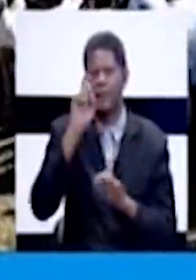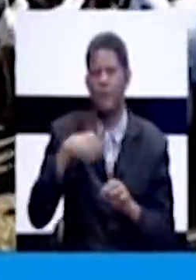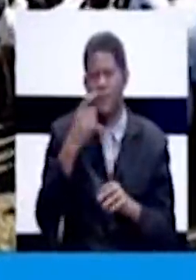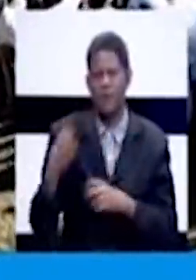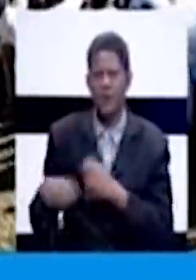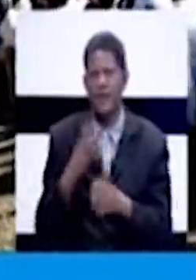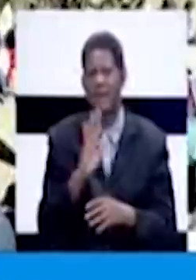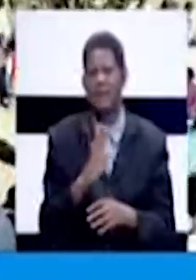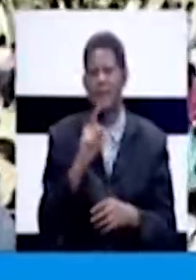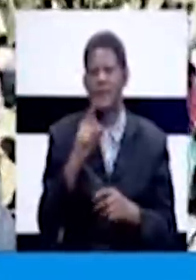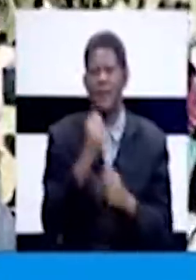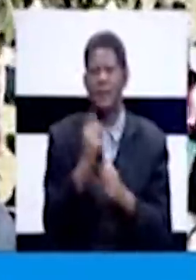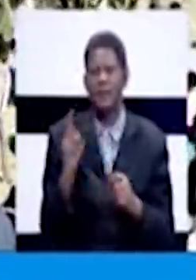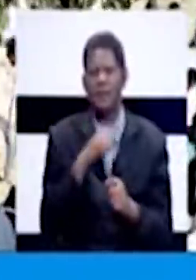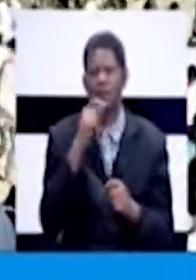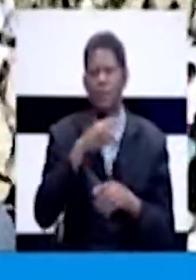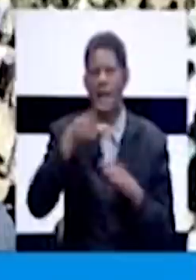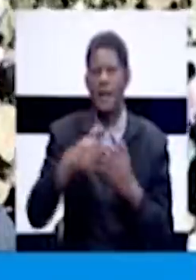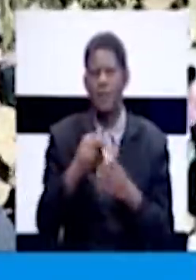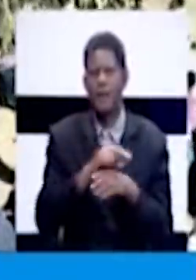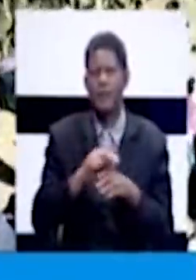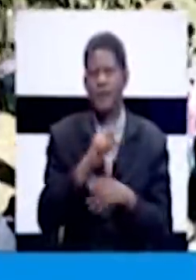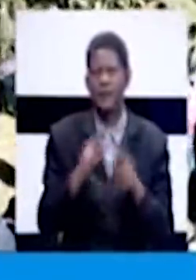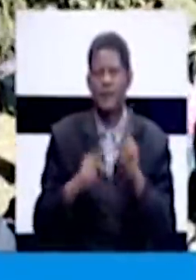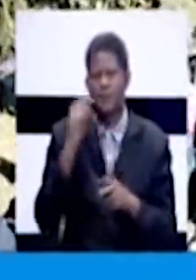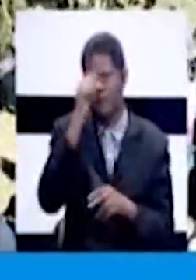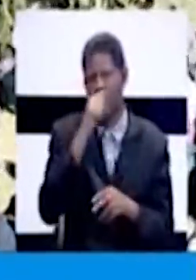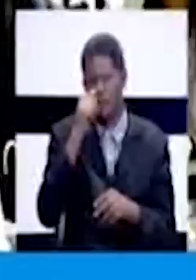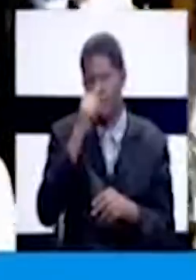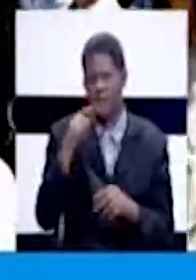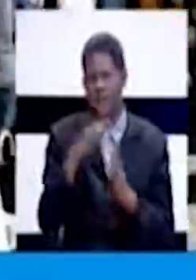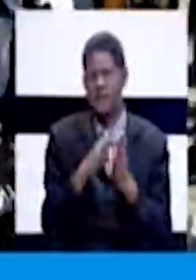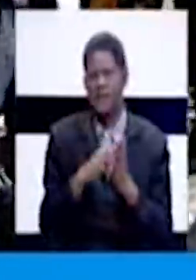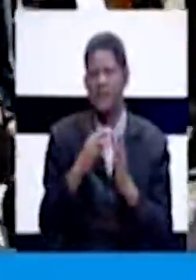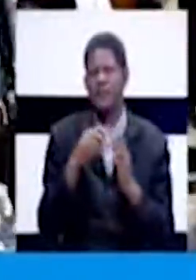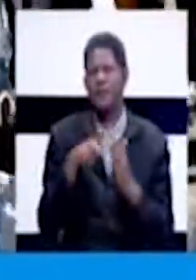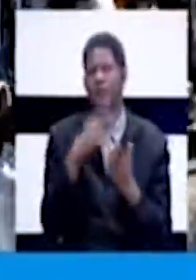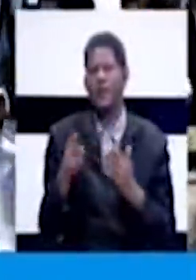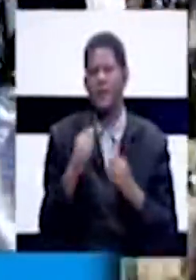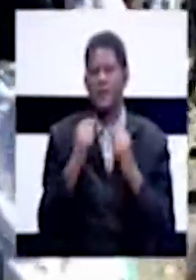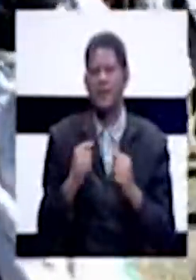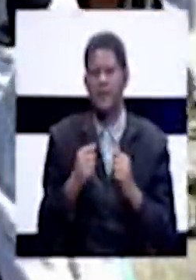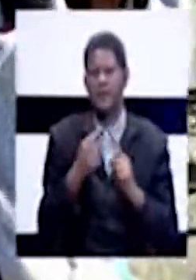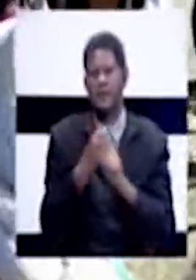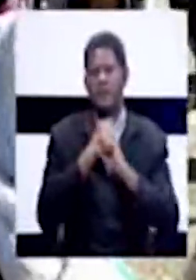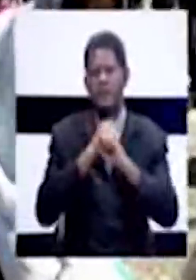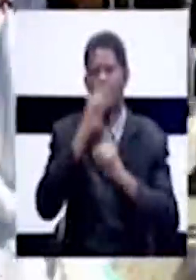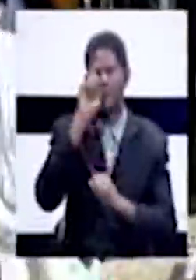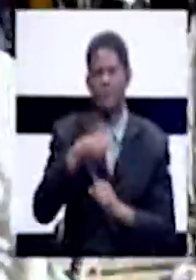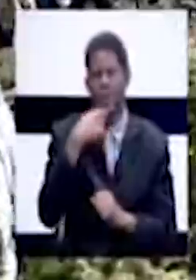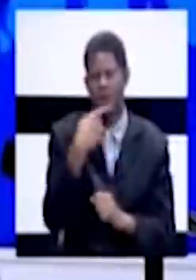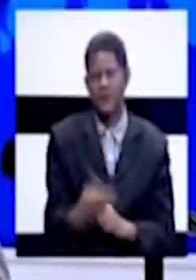تقوارا ومسزي خوونقنا ملا بيرات بيرسبات نزبتات نزسرعات نمودا بصنعات كمكتا يقبعيلوم